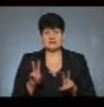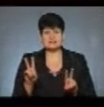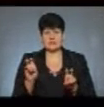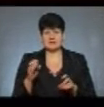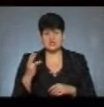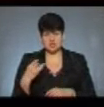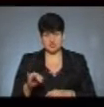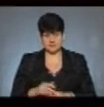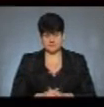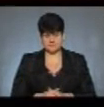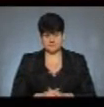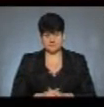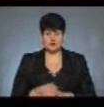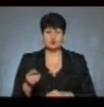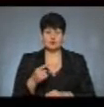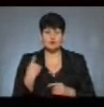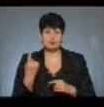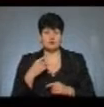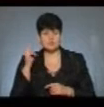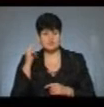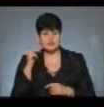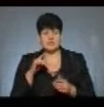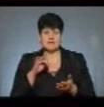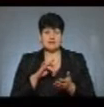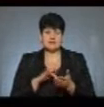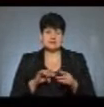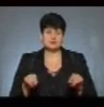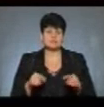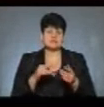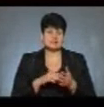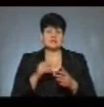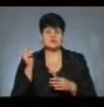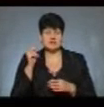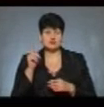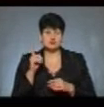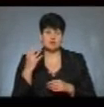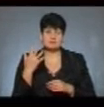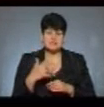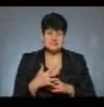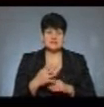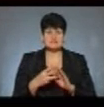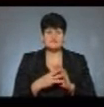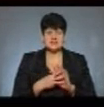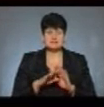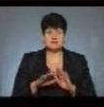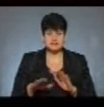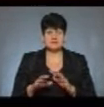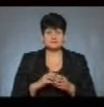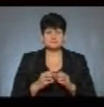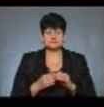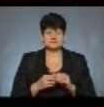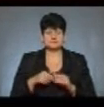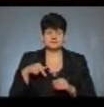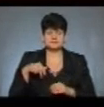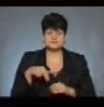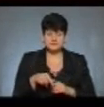тематичний. У Тернопільському обласному навчально-реабілітаційному центрі навчаються 158 дітей з вадами опорно-рухового